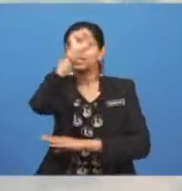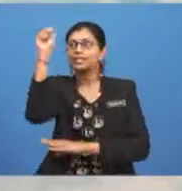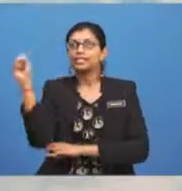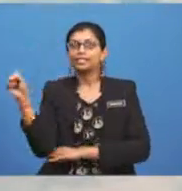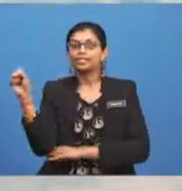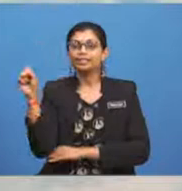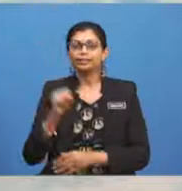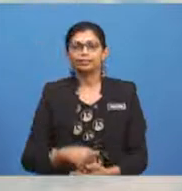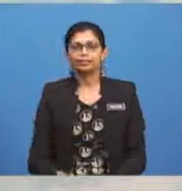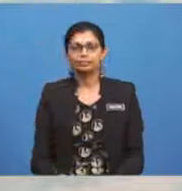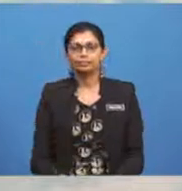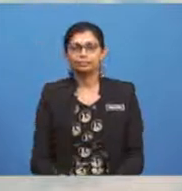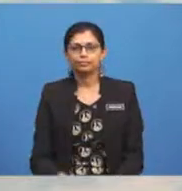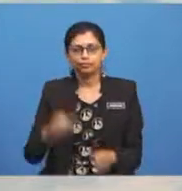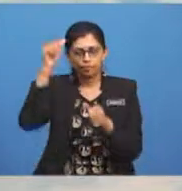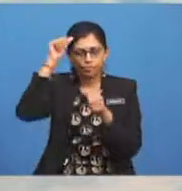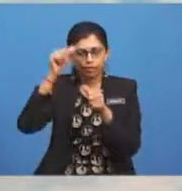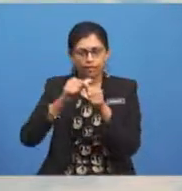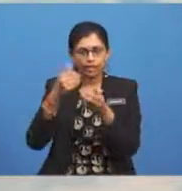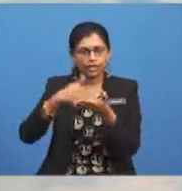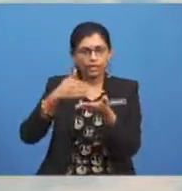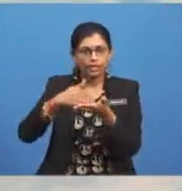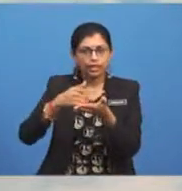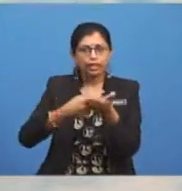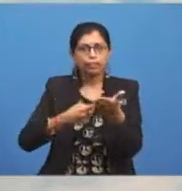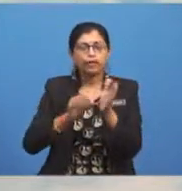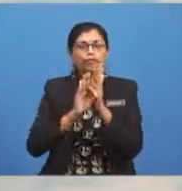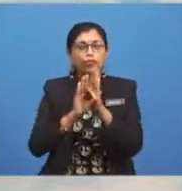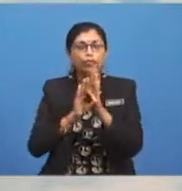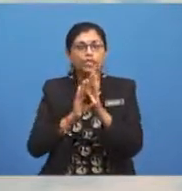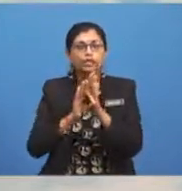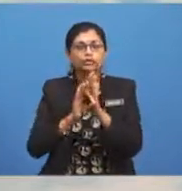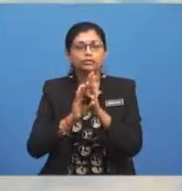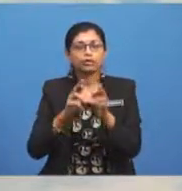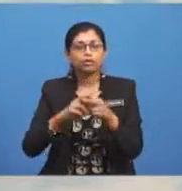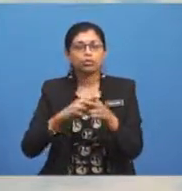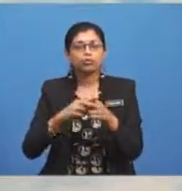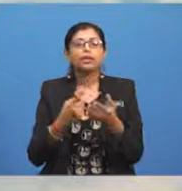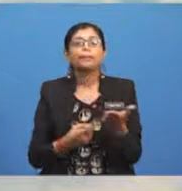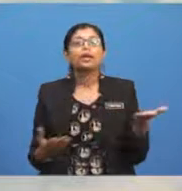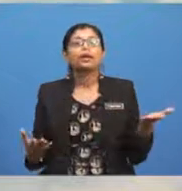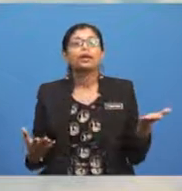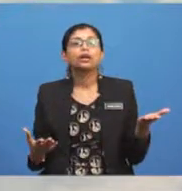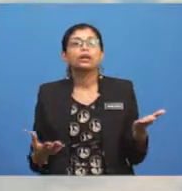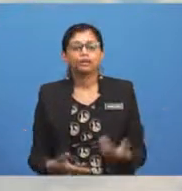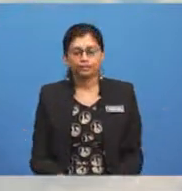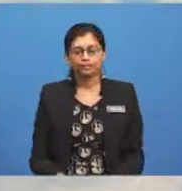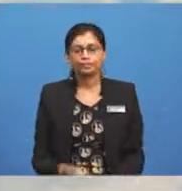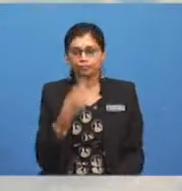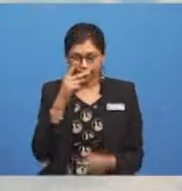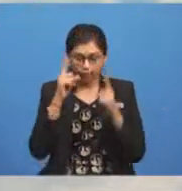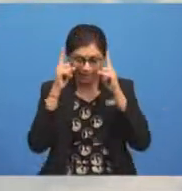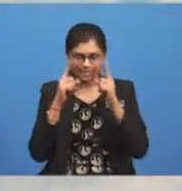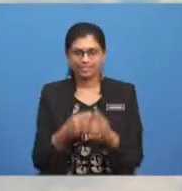kita ingat semula apakah rumus yang terlibat. Rumus tersebut adalah F bersamaan